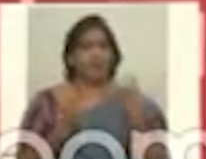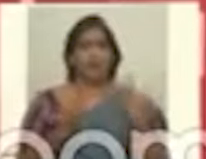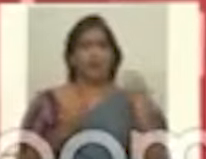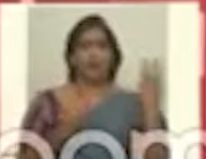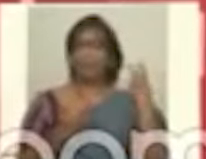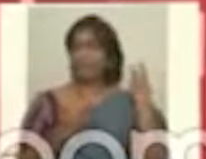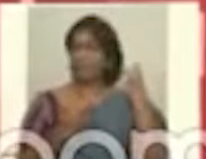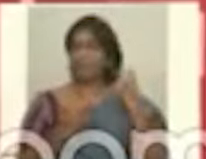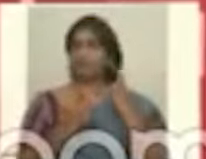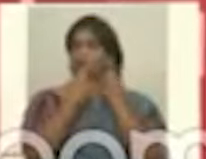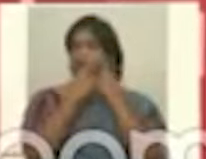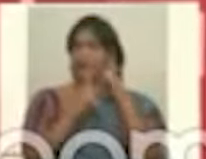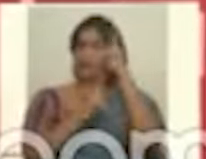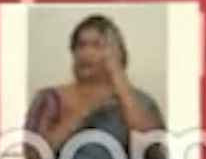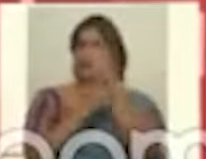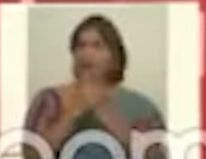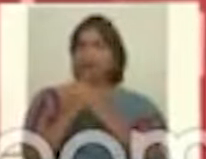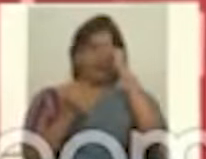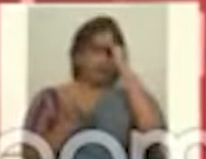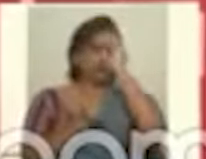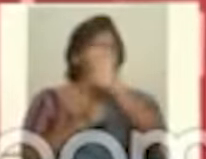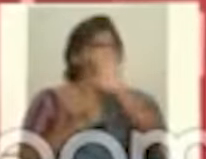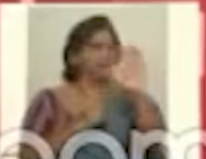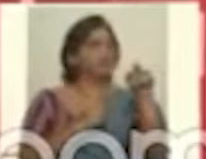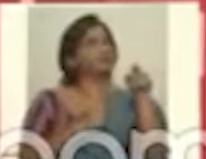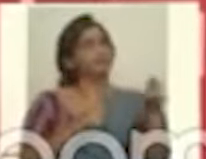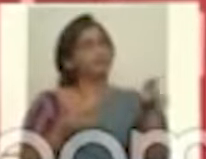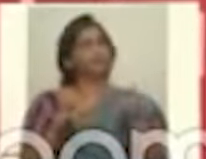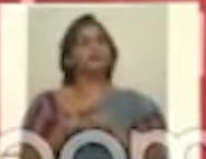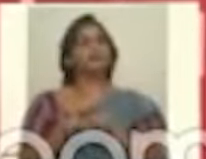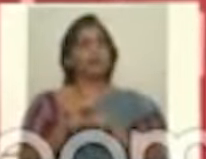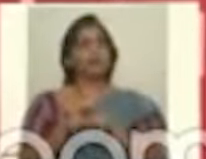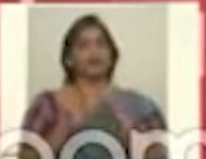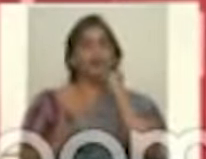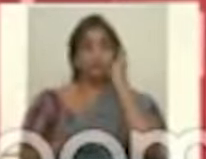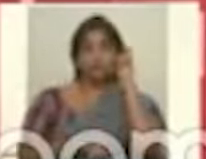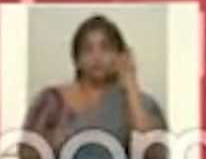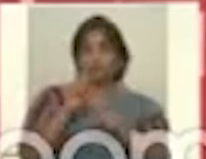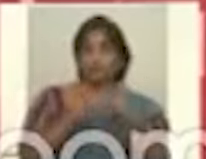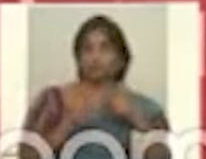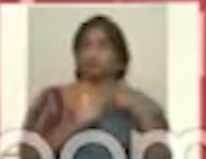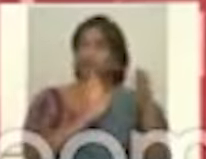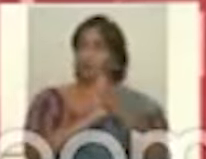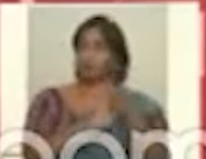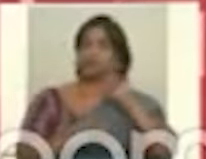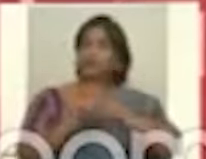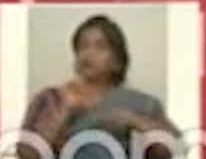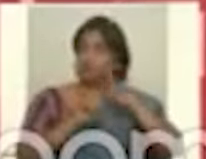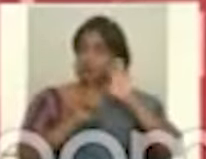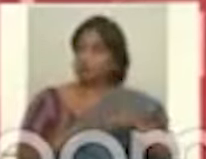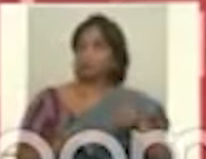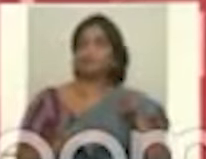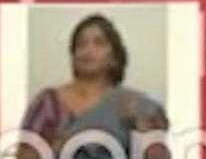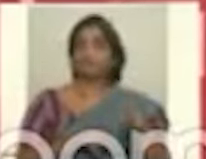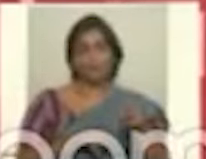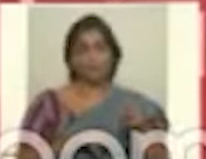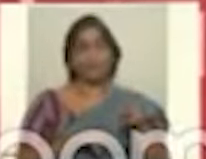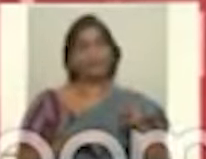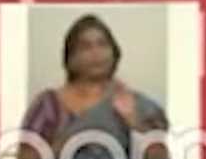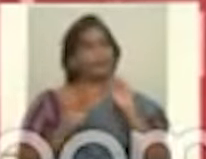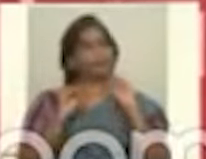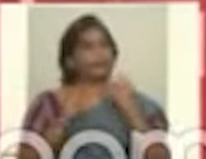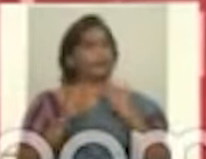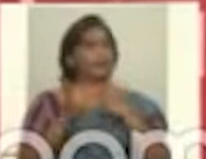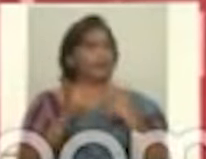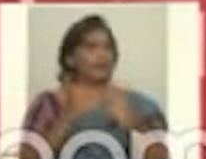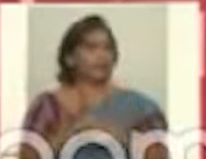මුස්ලිම් විවිධ ආගමික නායකයින්, ඒ වගේම විද්වතුන් ඒ අයත් එක්ක සාකච්ඡා කරලා තමයි යම් යම්